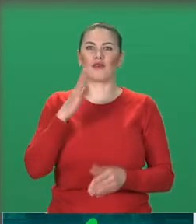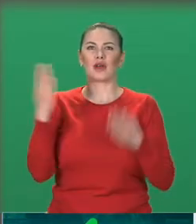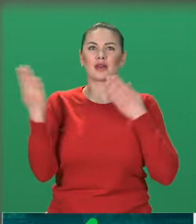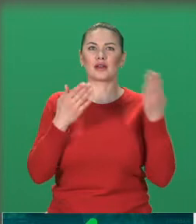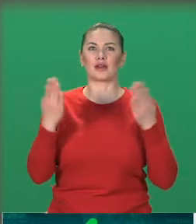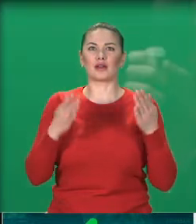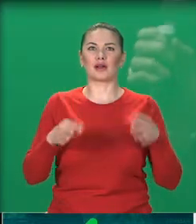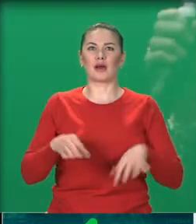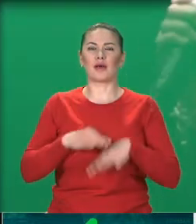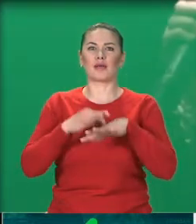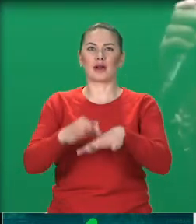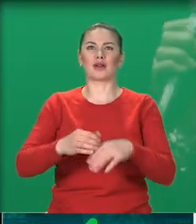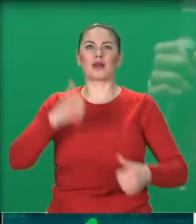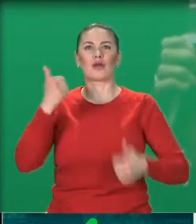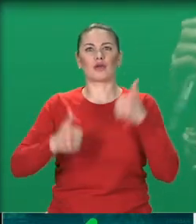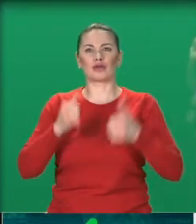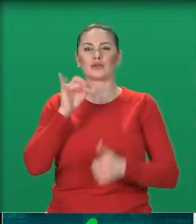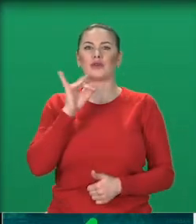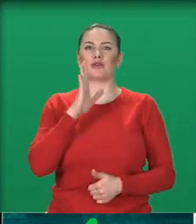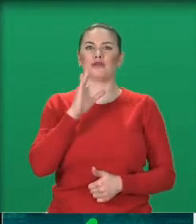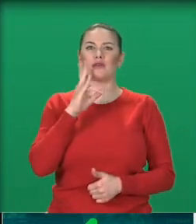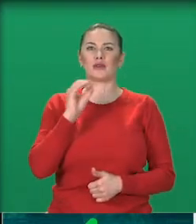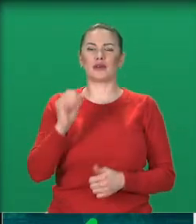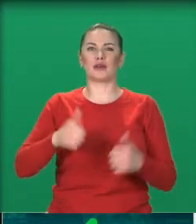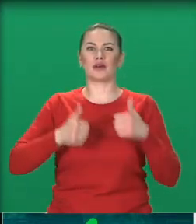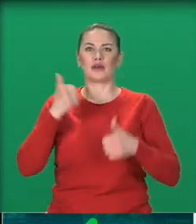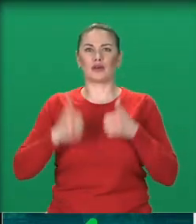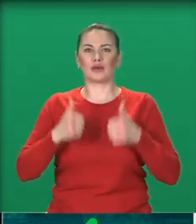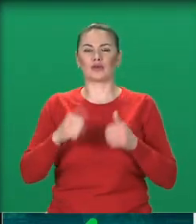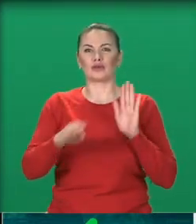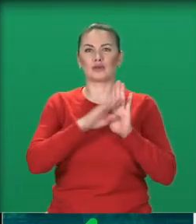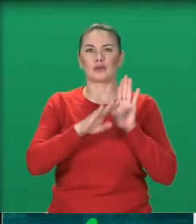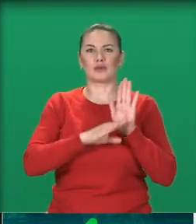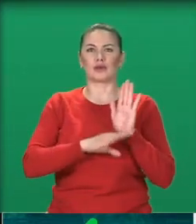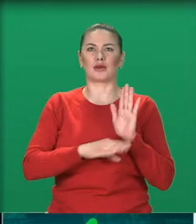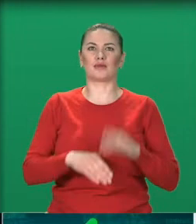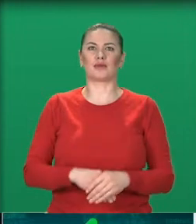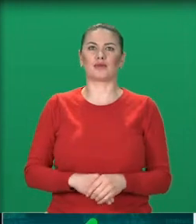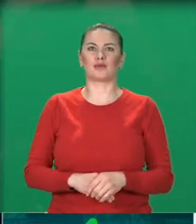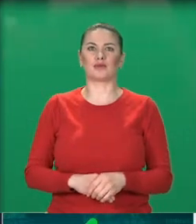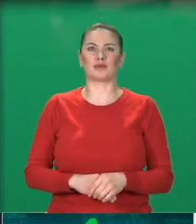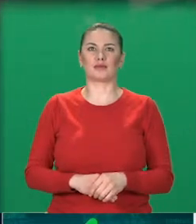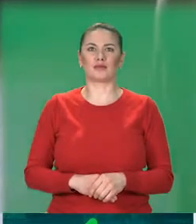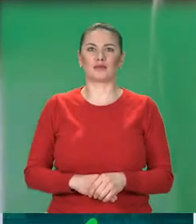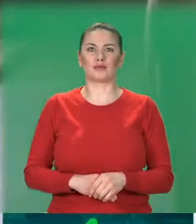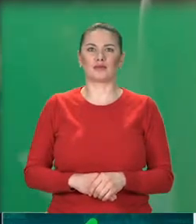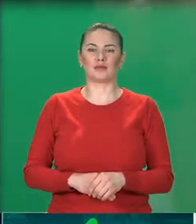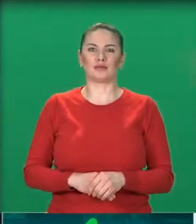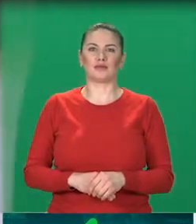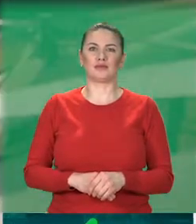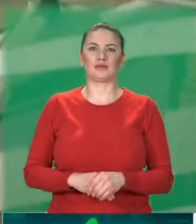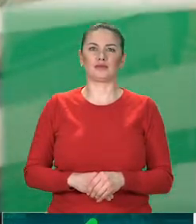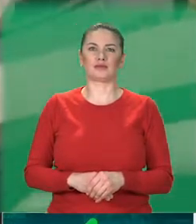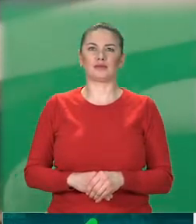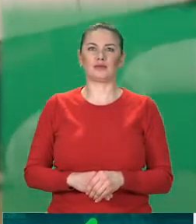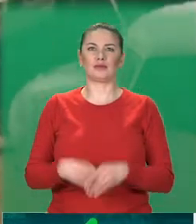неделю. В кинотеатрах проходили внеконкурсные и конкурсные показы. Разные жанры, разная аудитория. Вот, например, фильм о великом авиаконструкторе